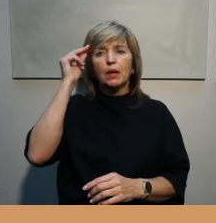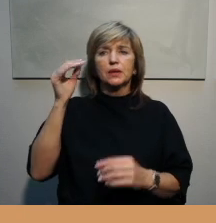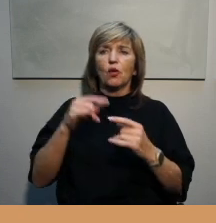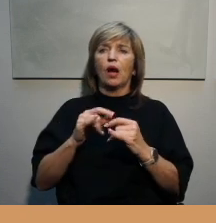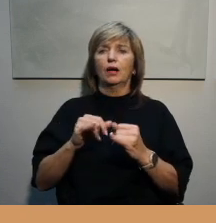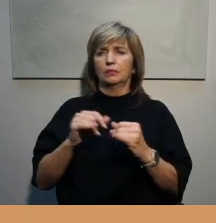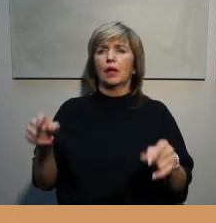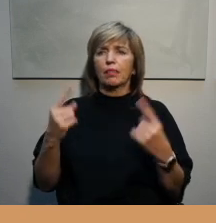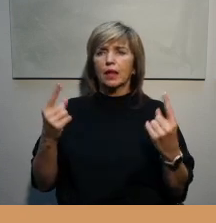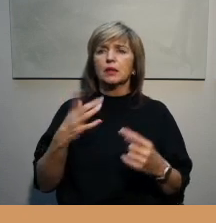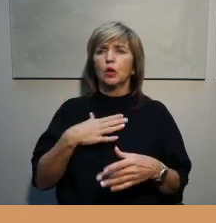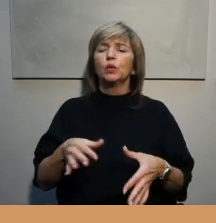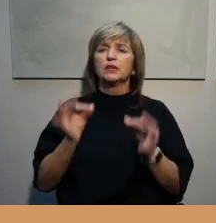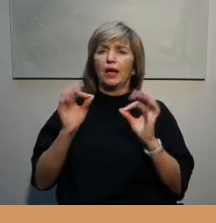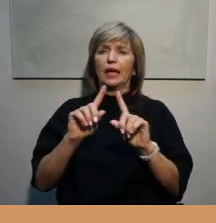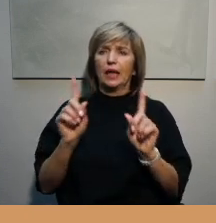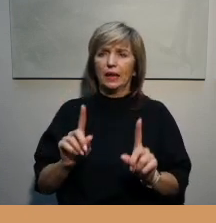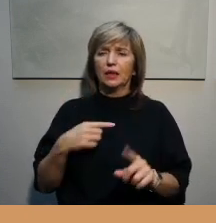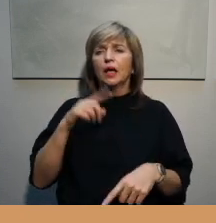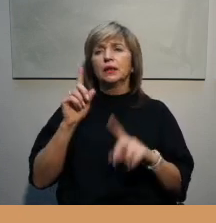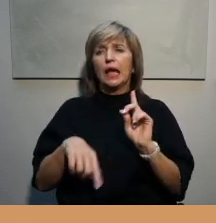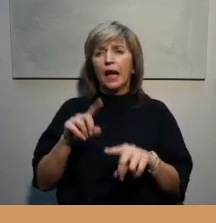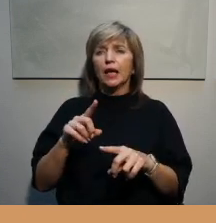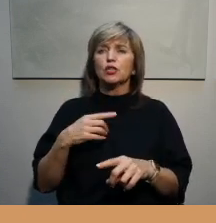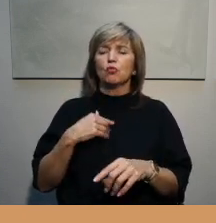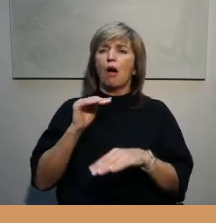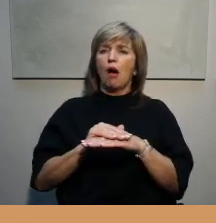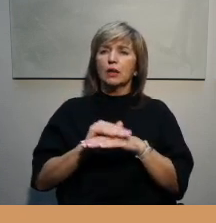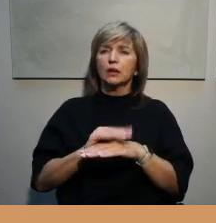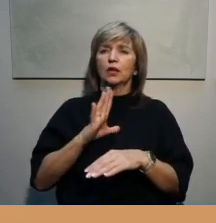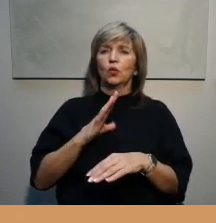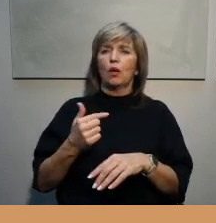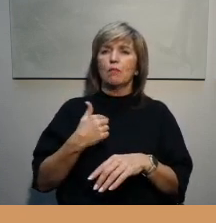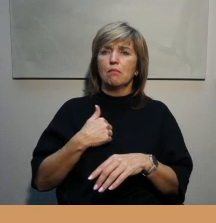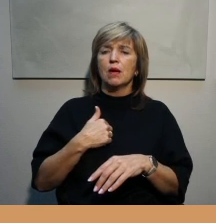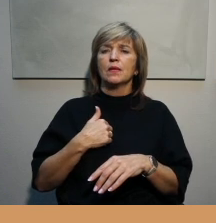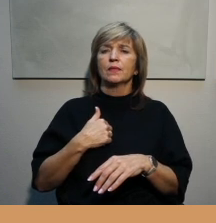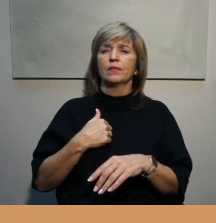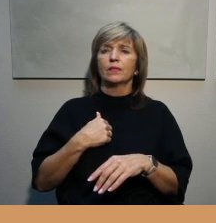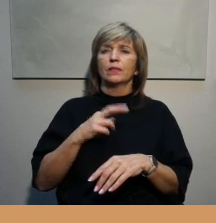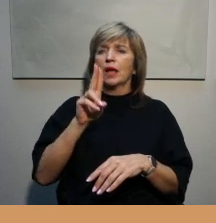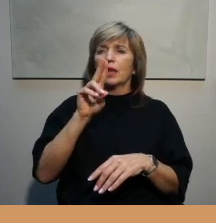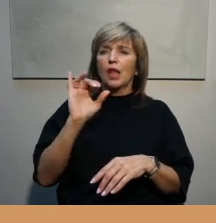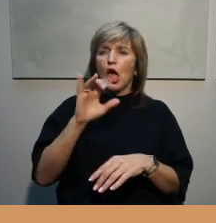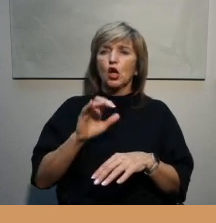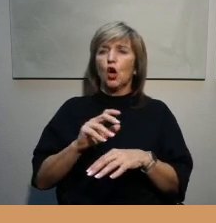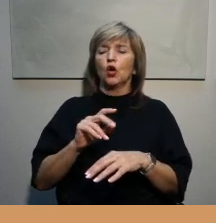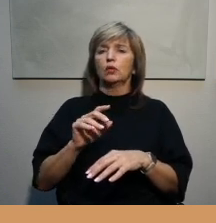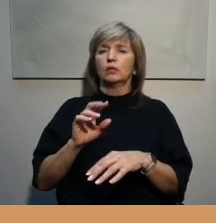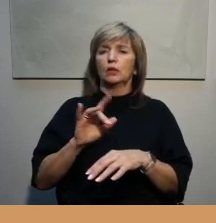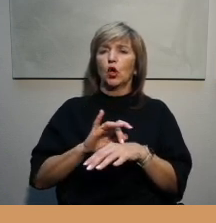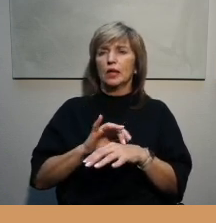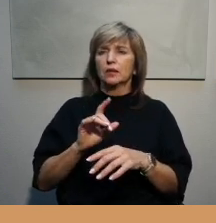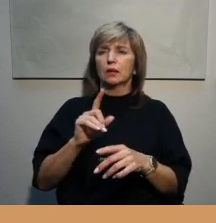tā ir svarīga lieta. Es reizēm atgādinu to, ko mana neiroloģijas pasniedzēja